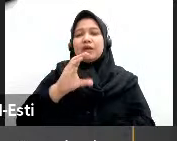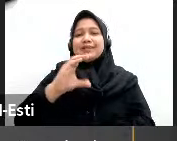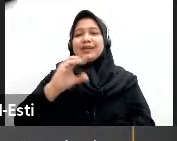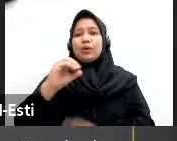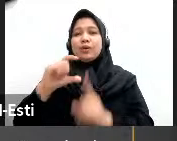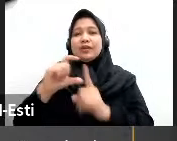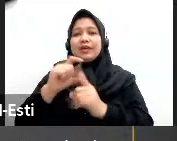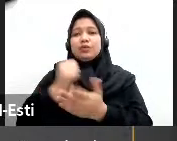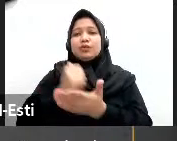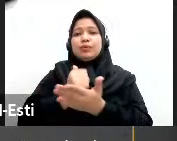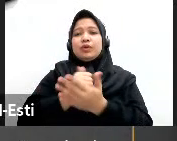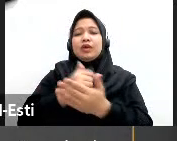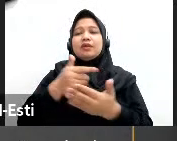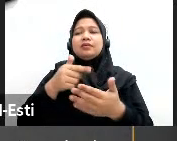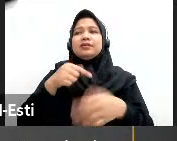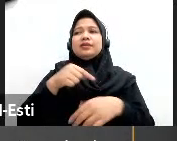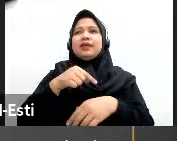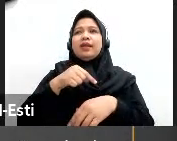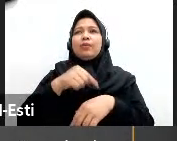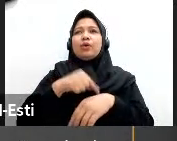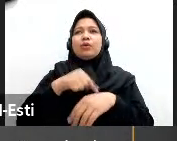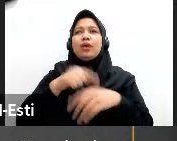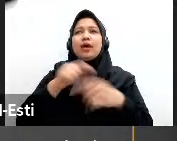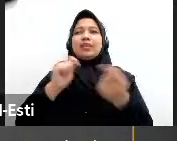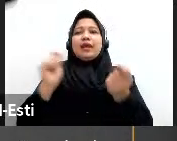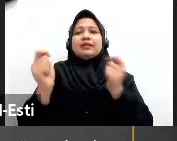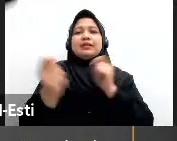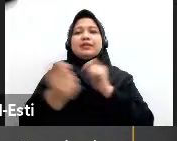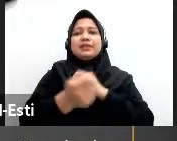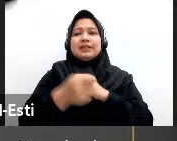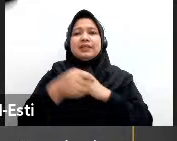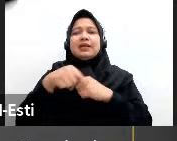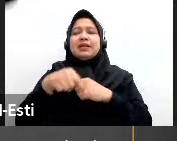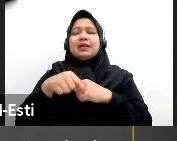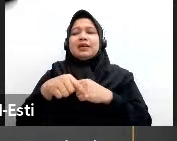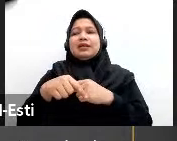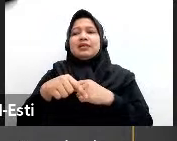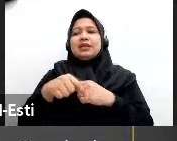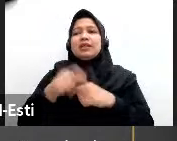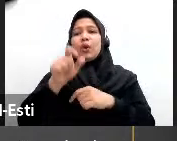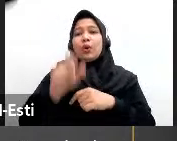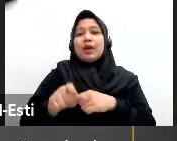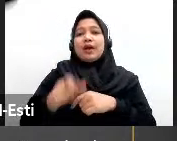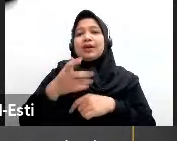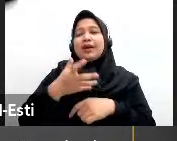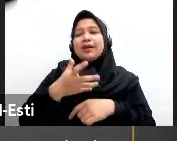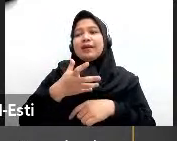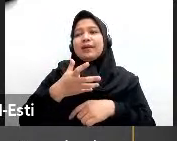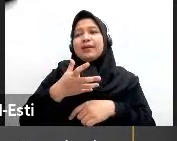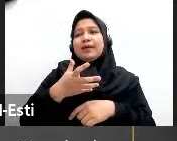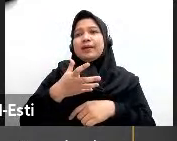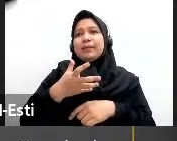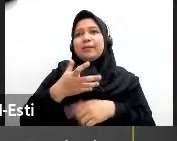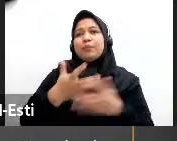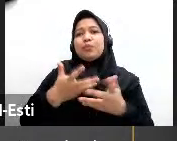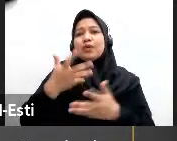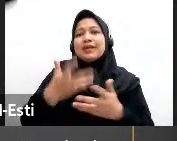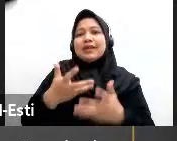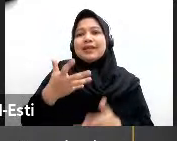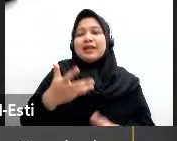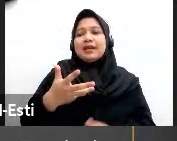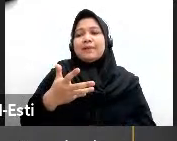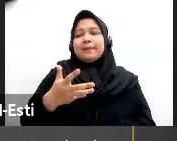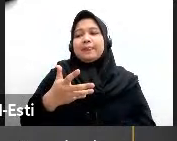ini kan sebagai masa transisi ya untuk menjembatani orang yang mungkin sebagian belum percaya terhadap